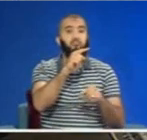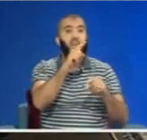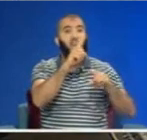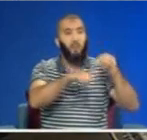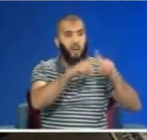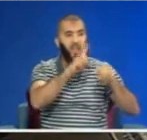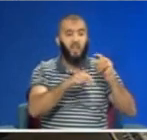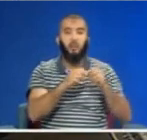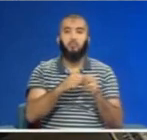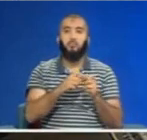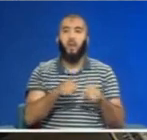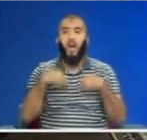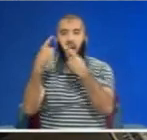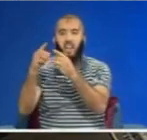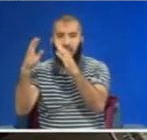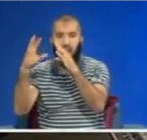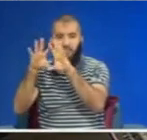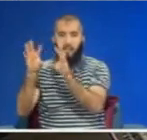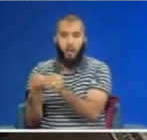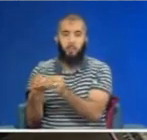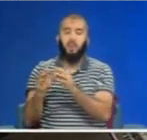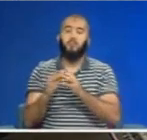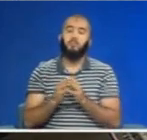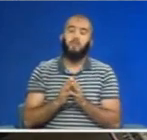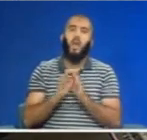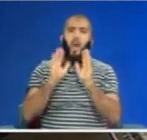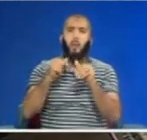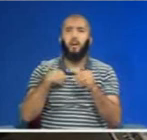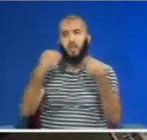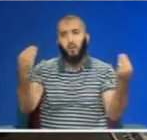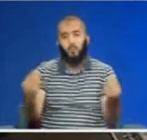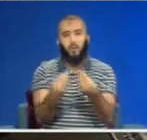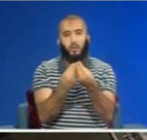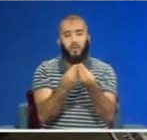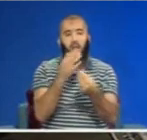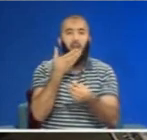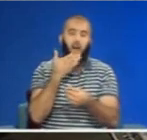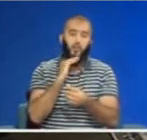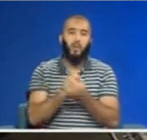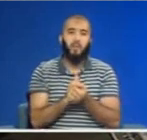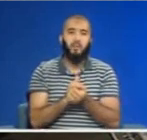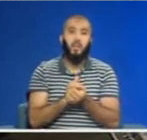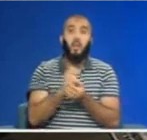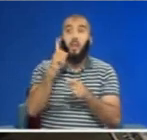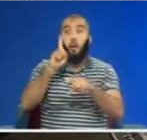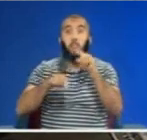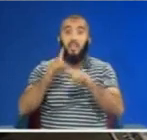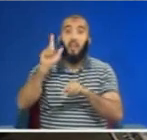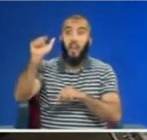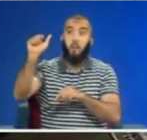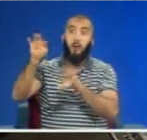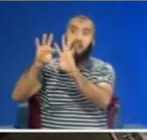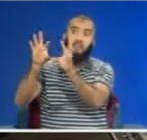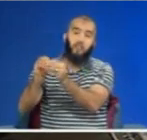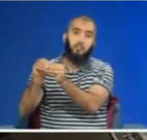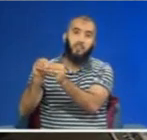مشات هي للدار ومن بعد صالحنا صالحنا ورجعت المرأة نتاعي بقى القش نتاعها في بابها درت الفاشية حتى ترجعوا درت اسكو